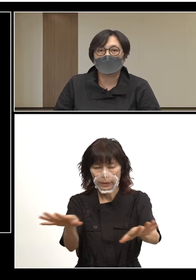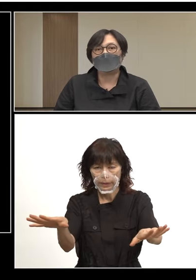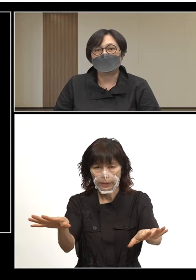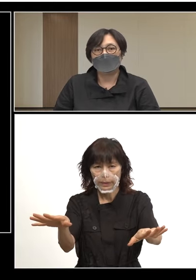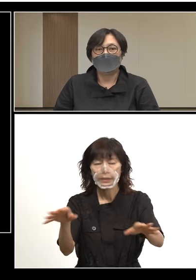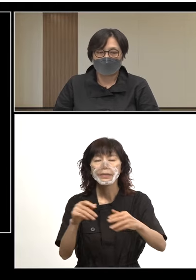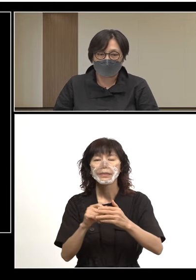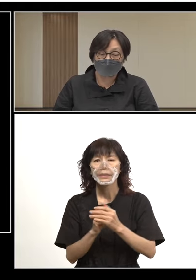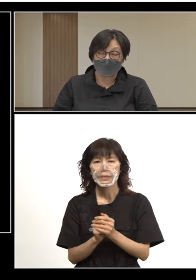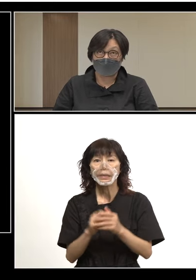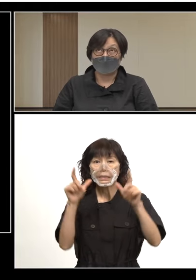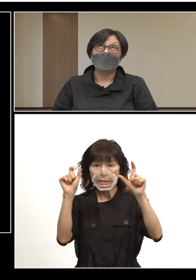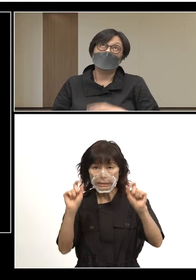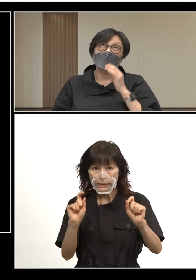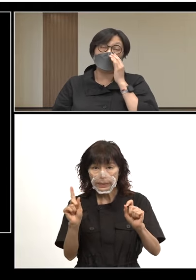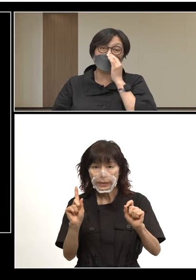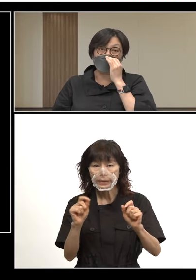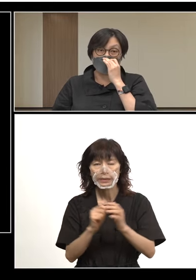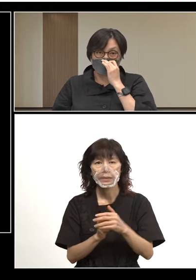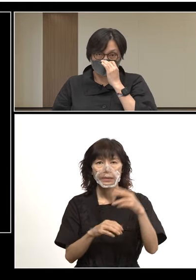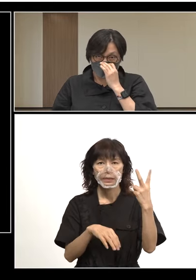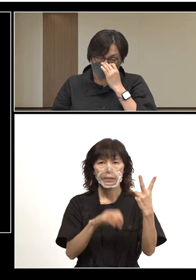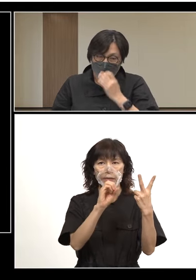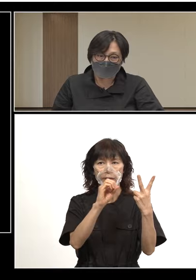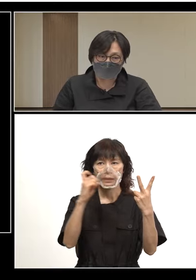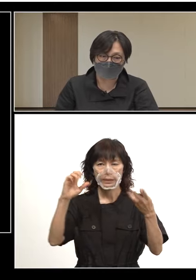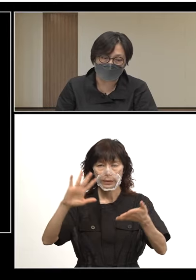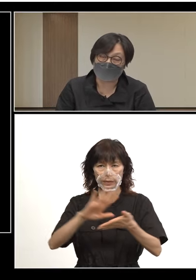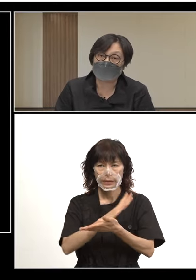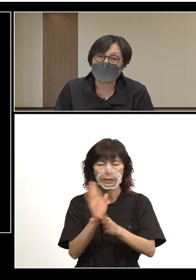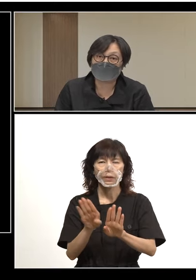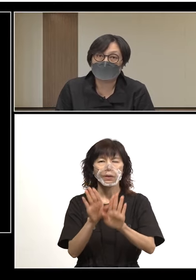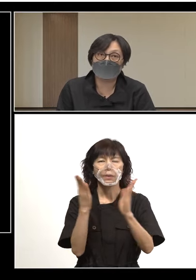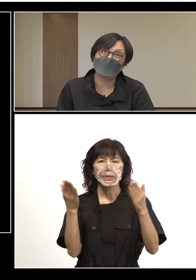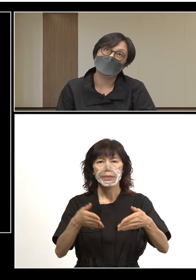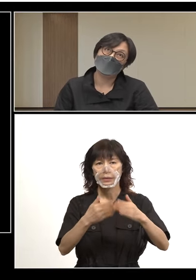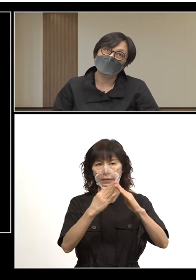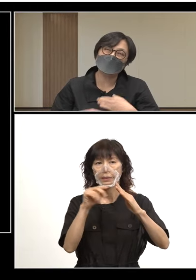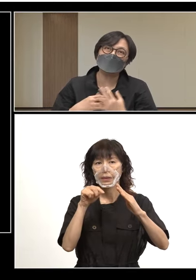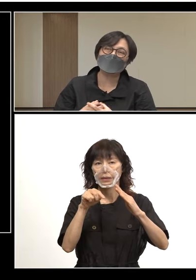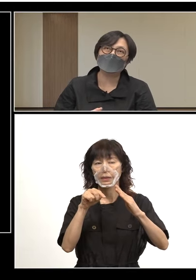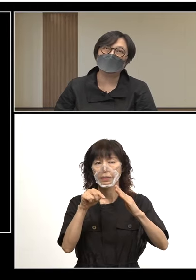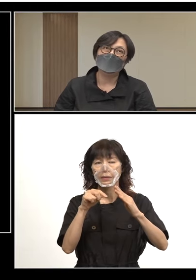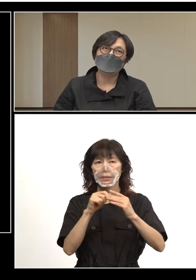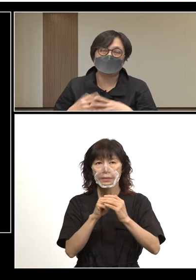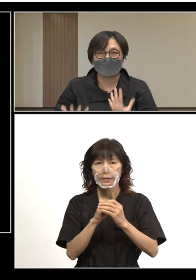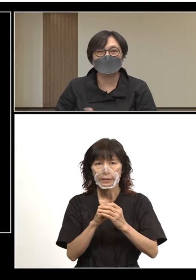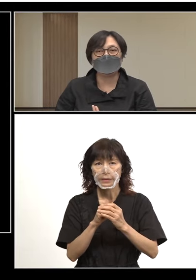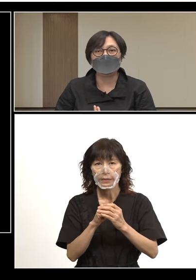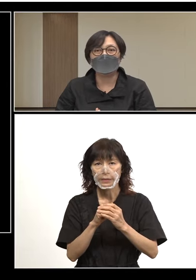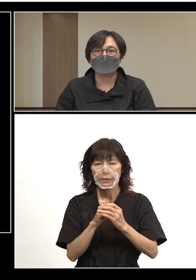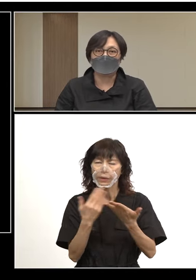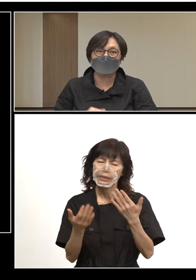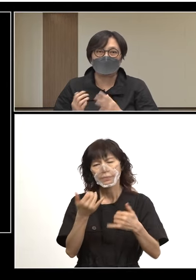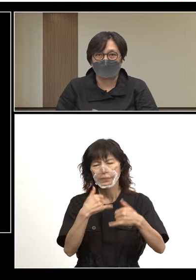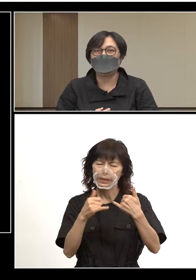All Borders， 其實咧就係由2009年開始成立嘅一個我哋叫做展演